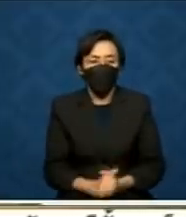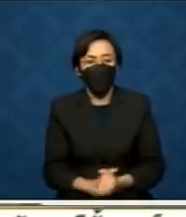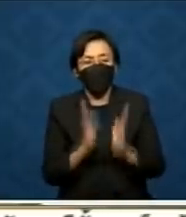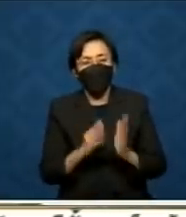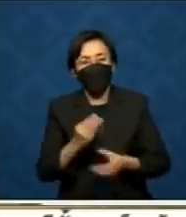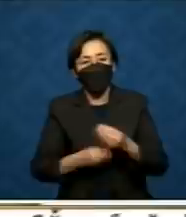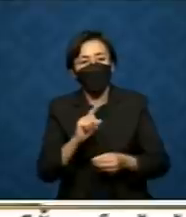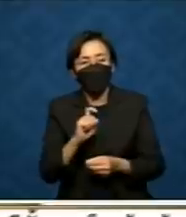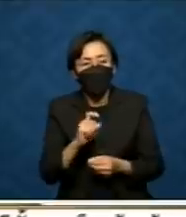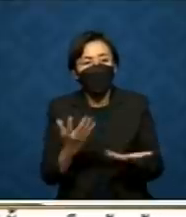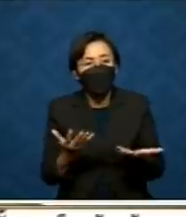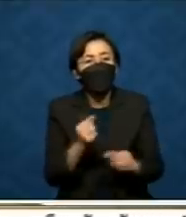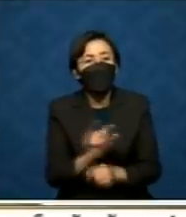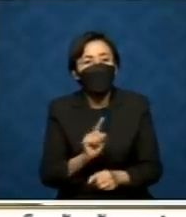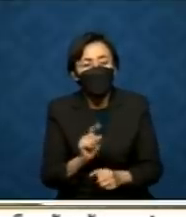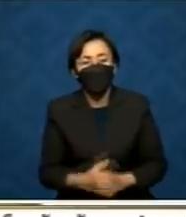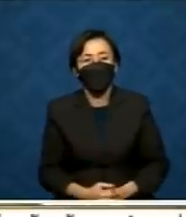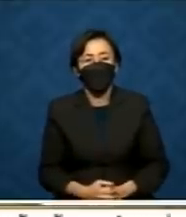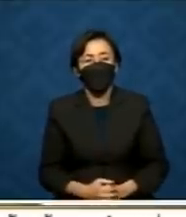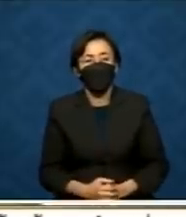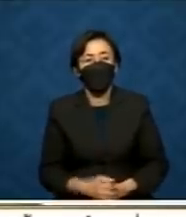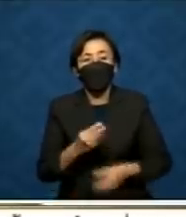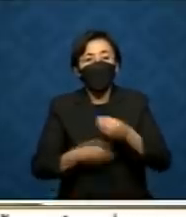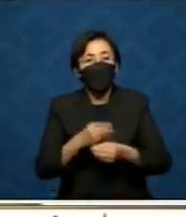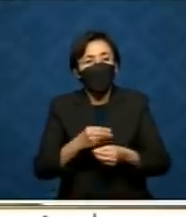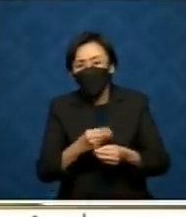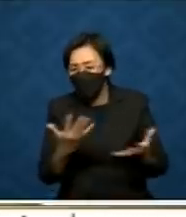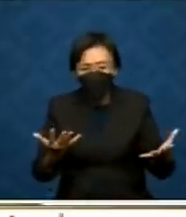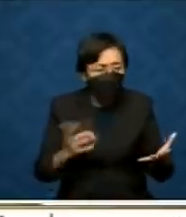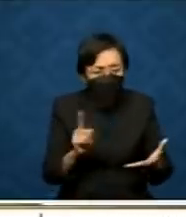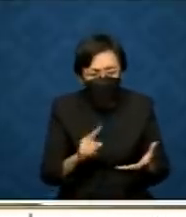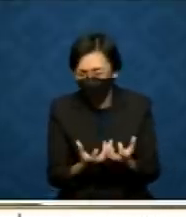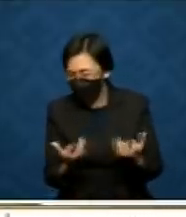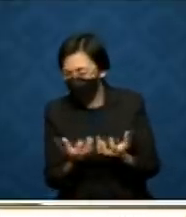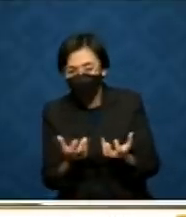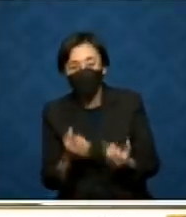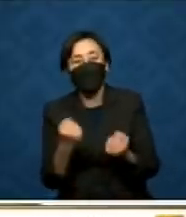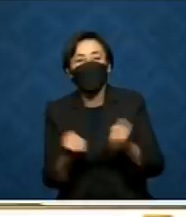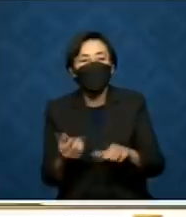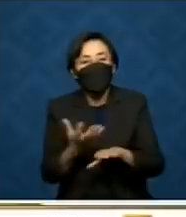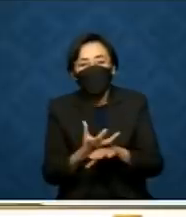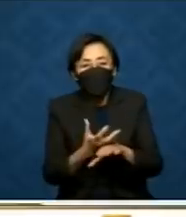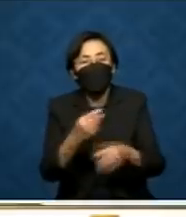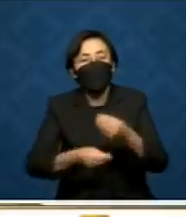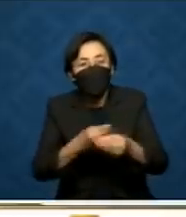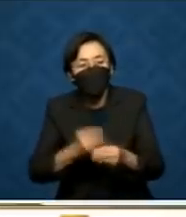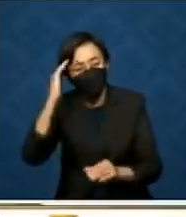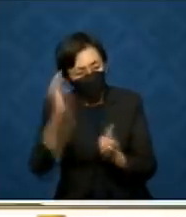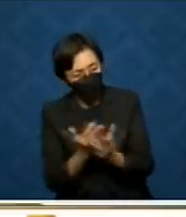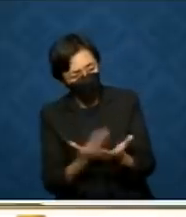ทำไมอีกถ้าไม่มีตลอดนะตอนไหนอ่ะก็ใส่รถฮาเล่ขายดิตำรวจไทย